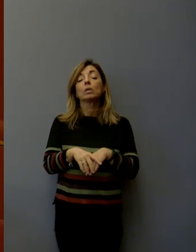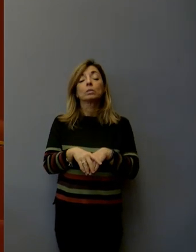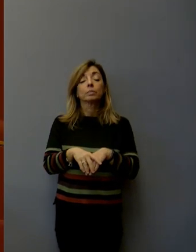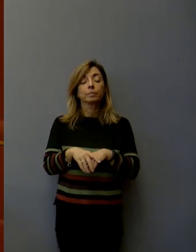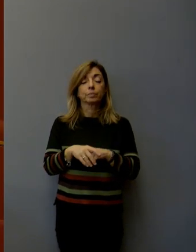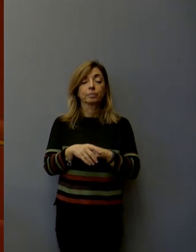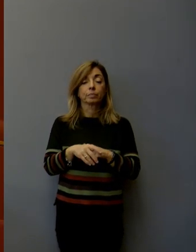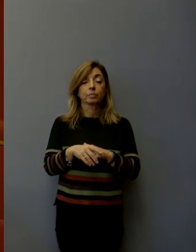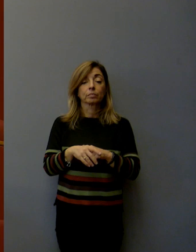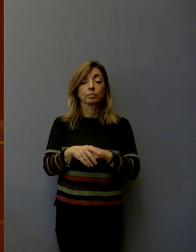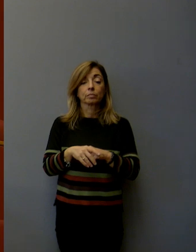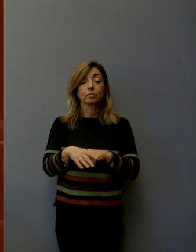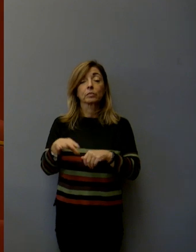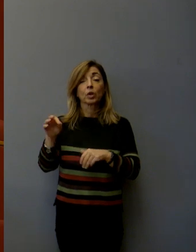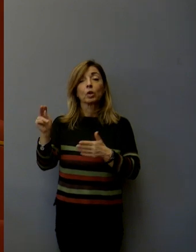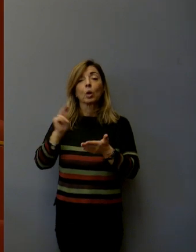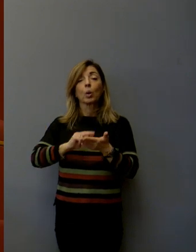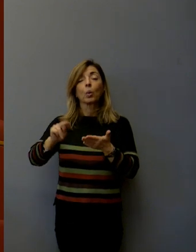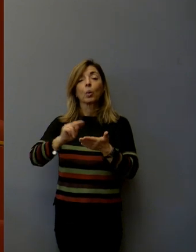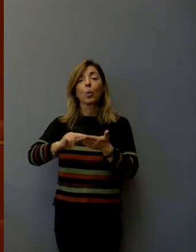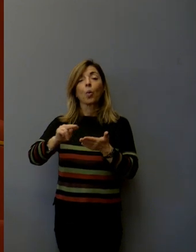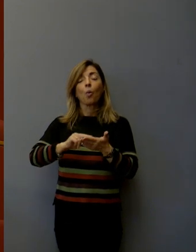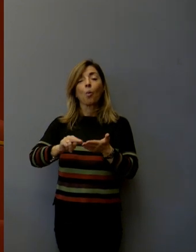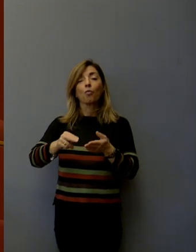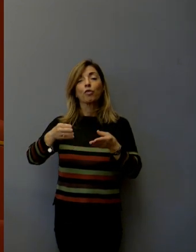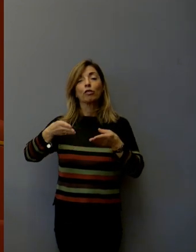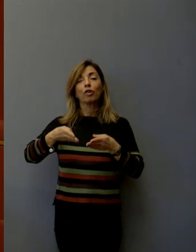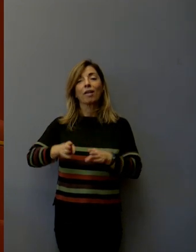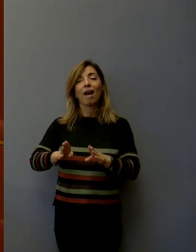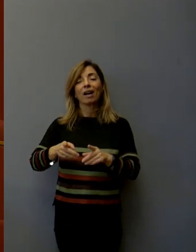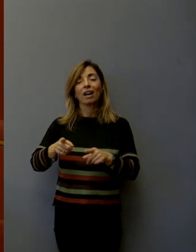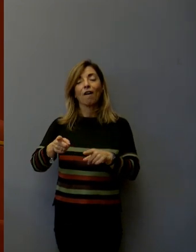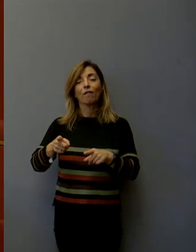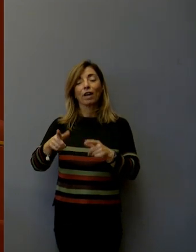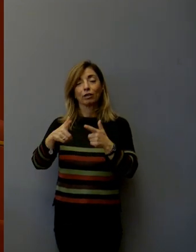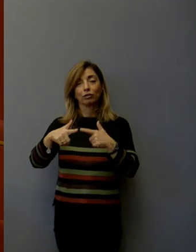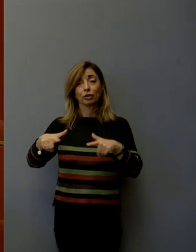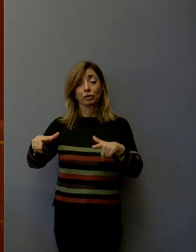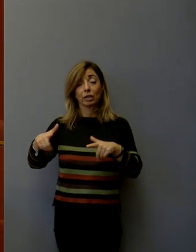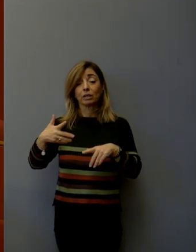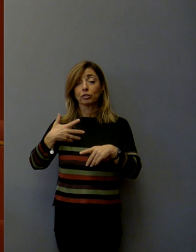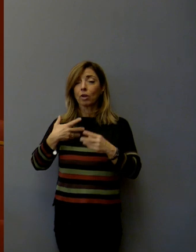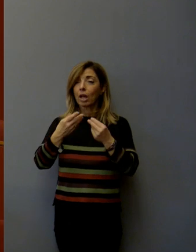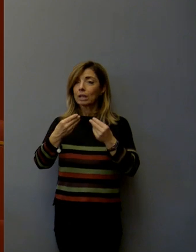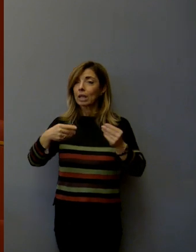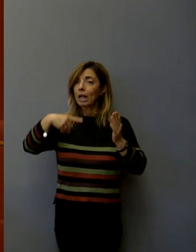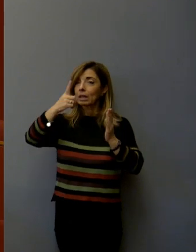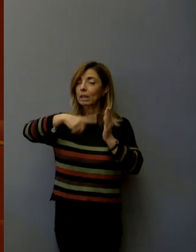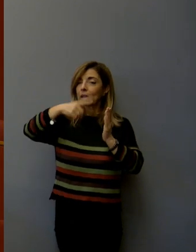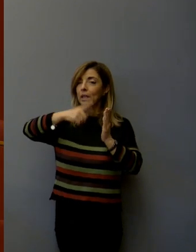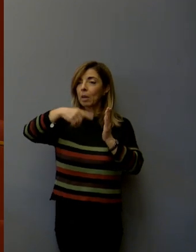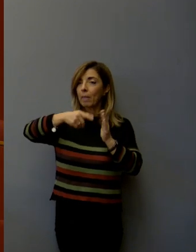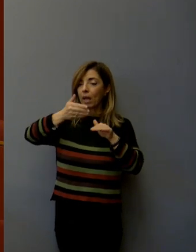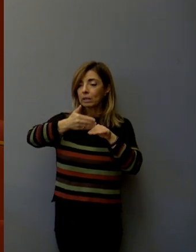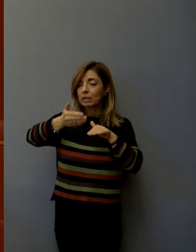parola degli Ufficiali dell'anagrafe della città e vi sono vari mesi di ritardo nella trascrizione degli atti